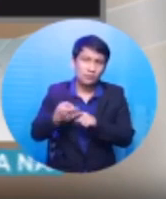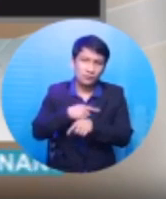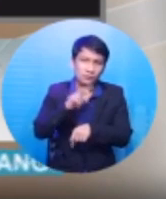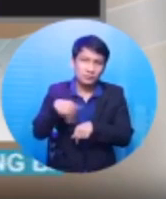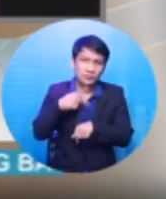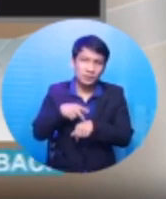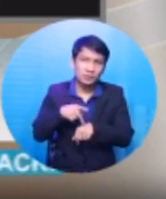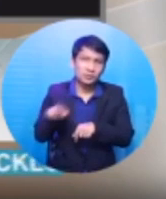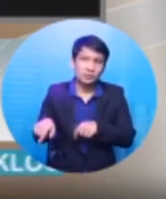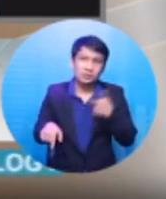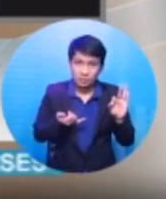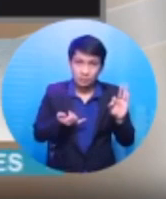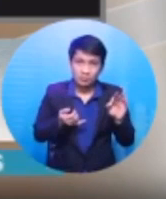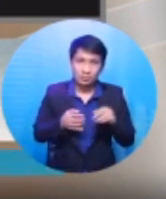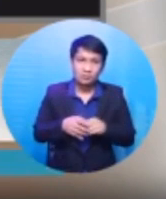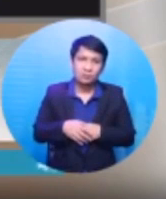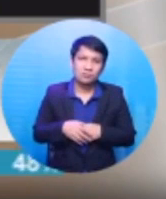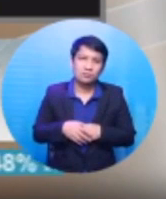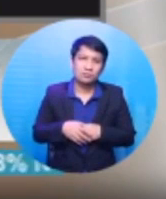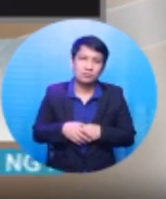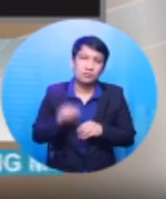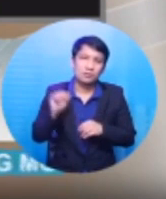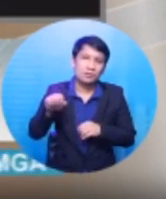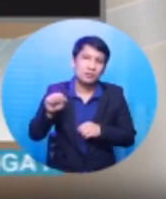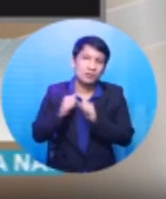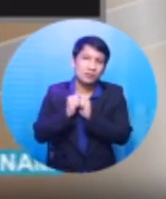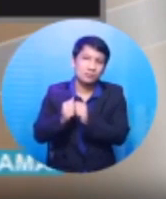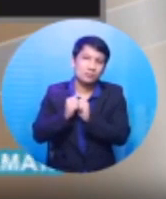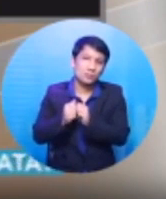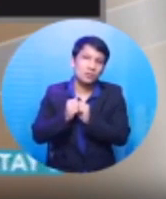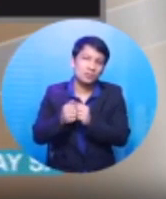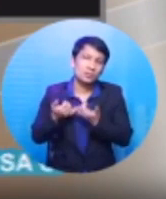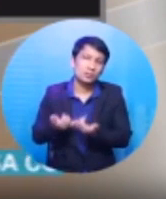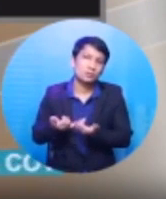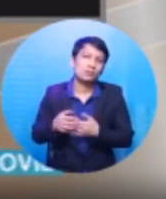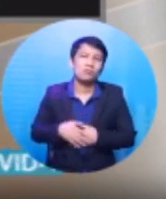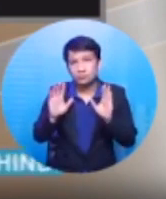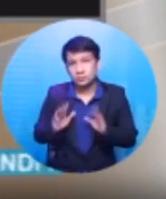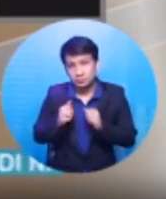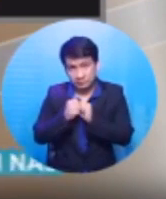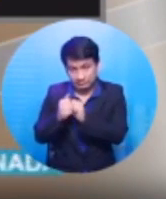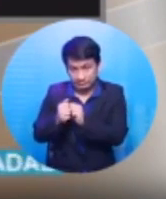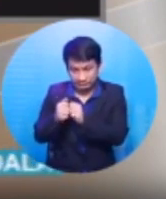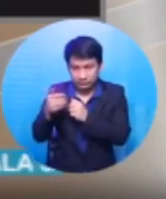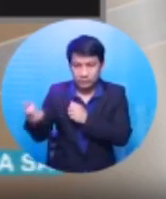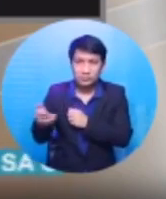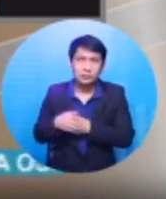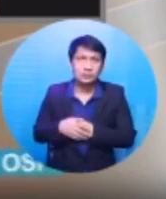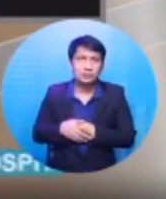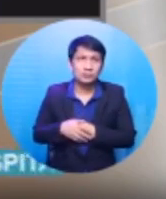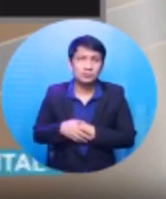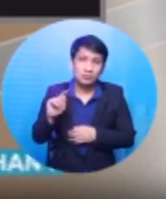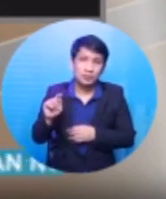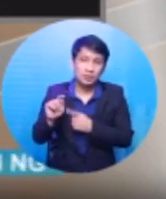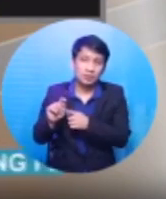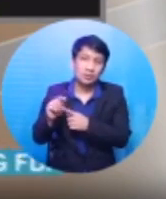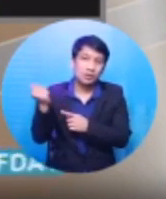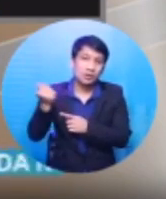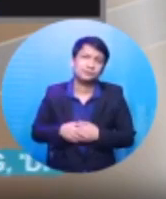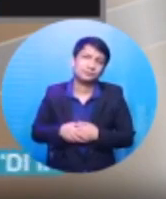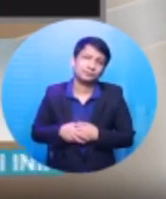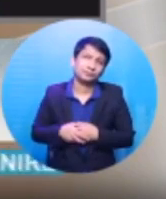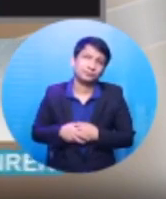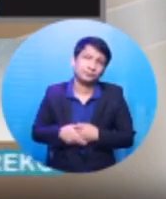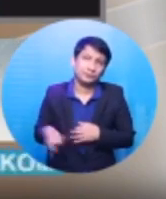sir? Girlfriend niya ngayon doon? Opo, sir. Magkasama na po sila. Oh, okay. So, ang appropriate word siguro is kabit. Oo,